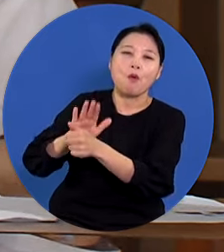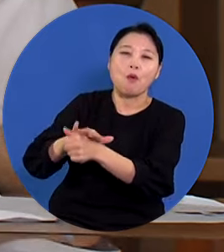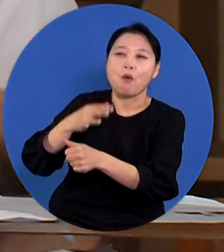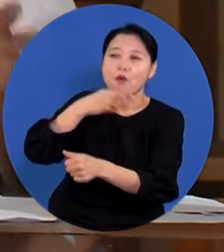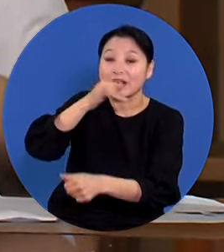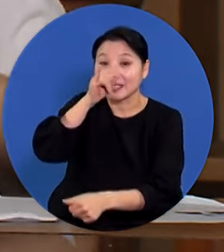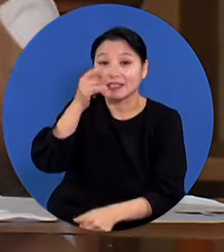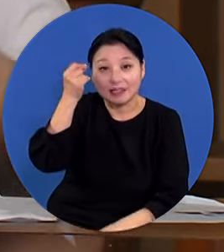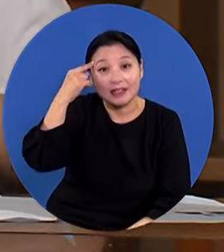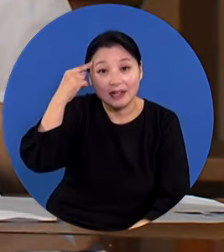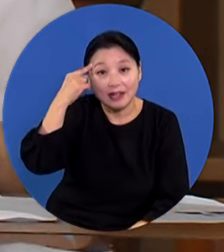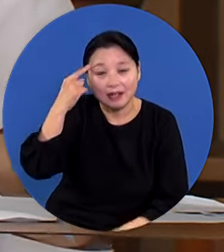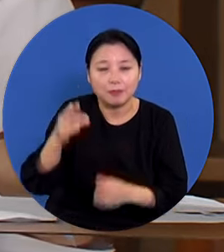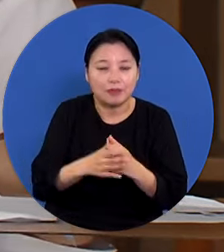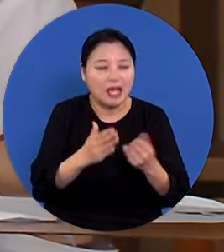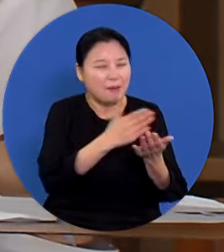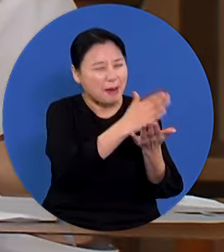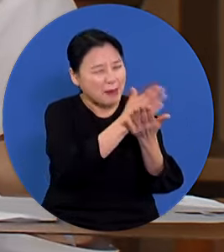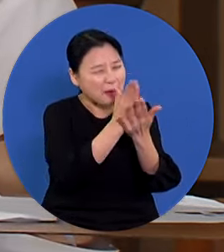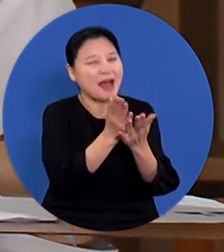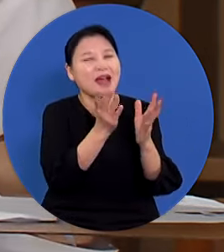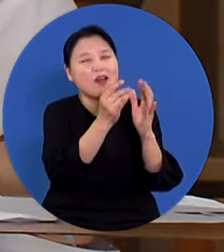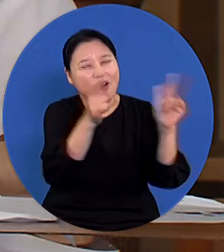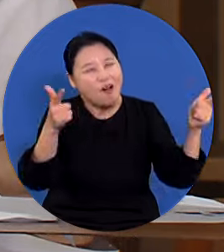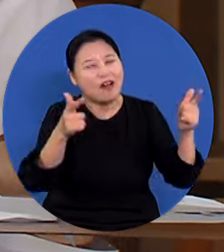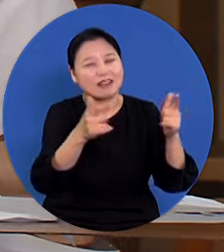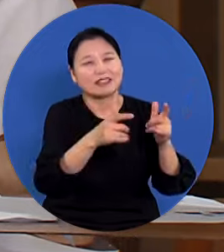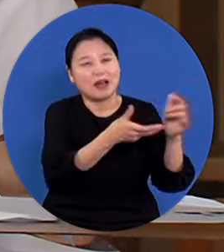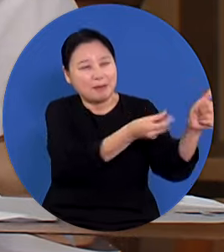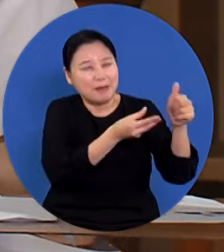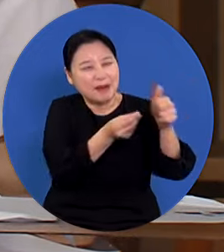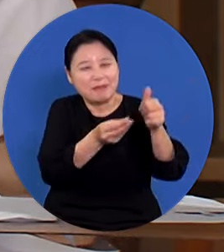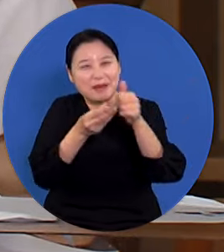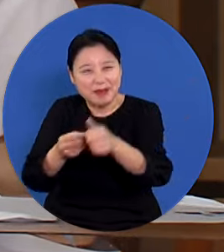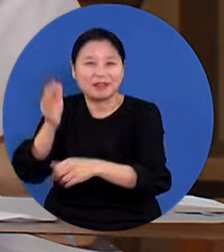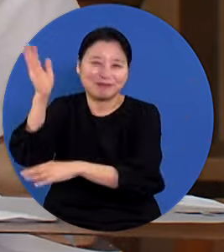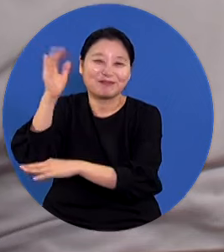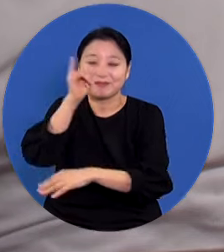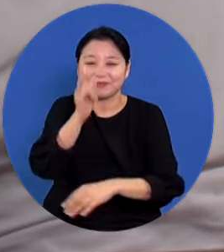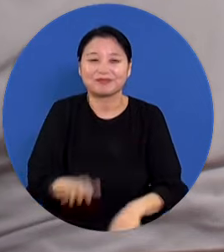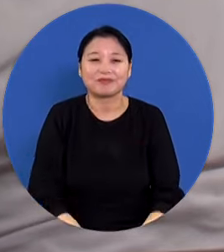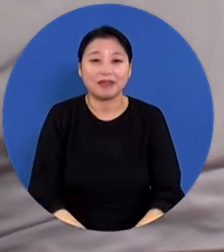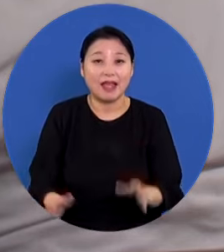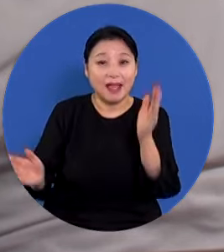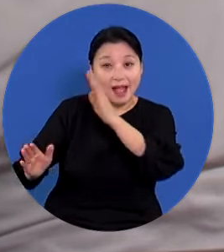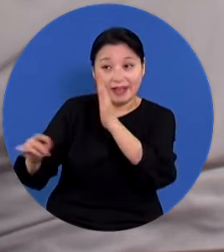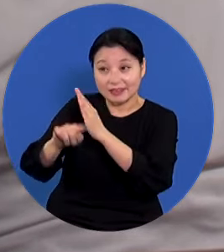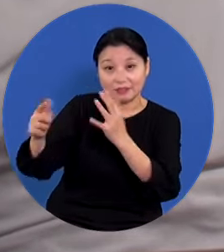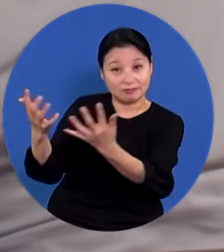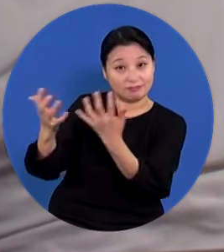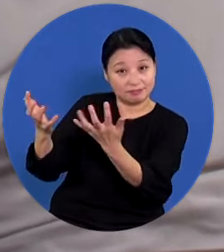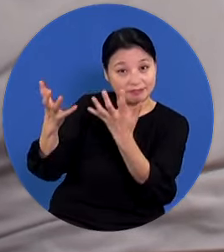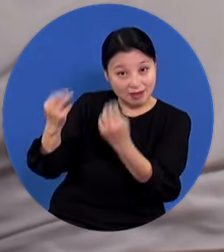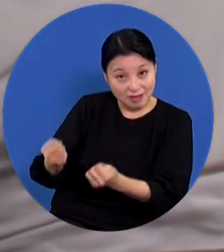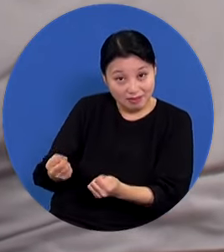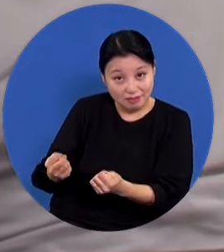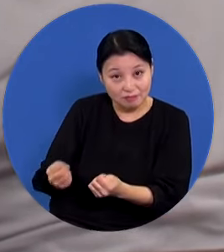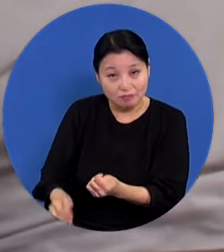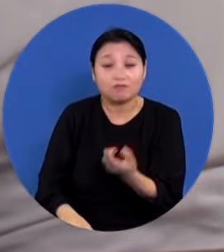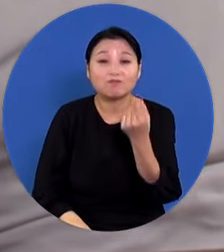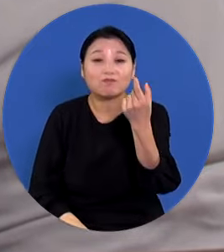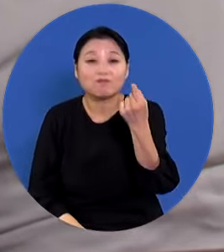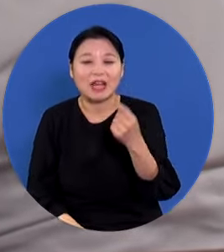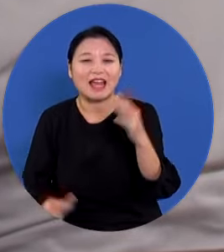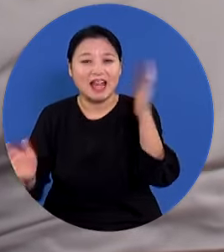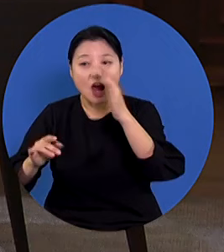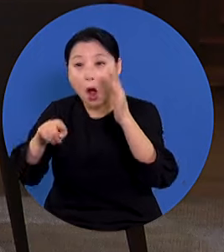그런 다양한 분야의 분들을 연사로 모셔서 진행하고 있습니다. 학생들이 청중으로 많이 옵니까? 아 예, 학생들도